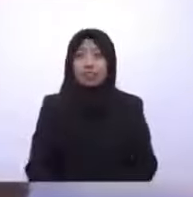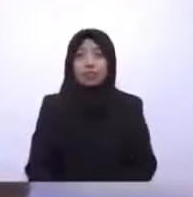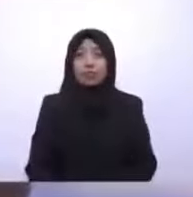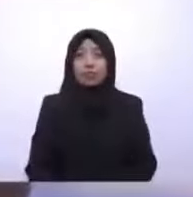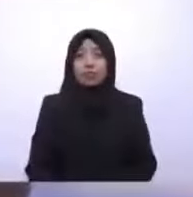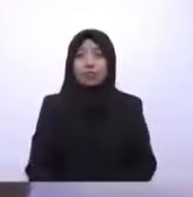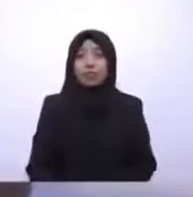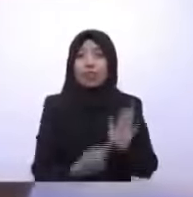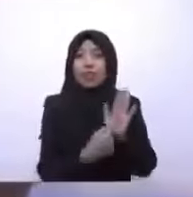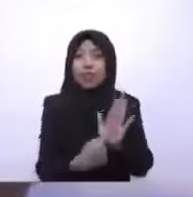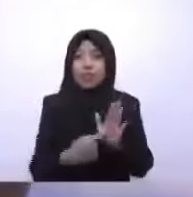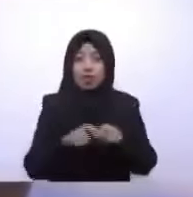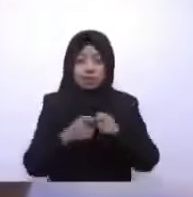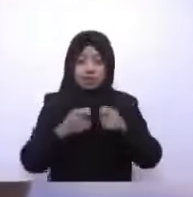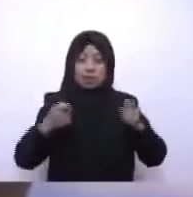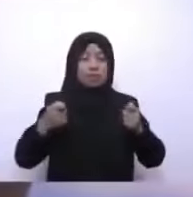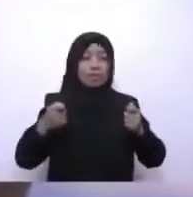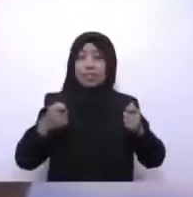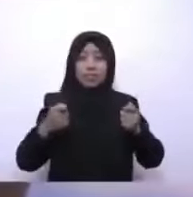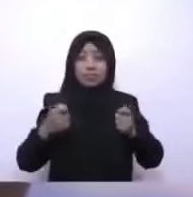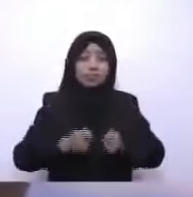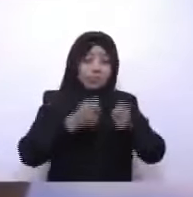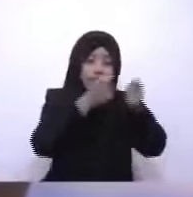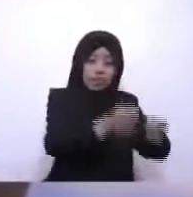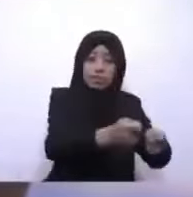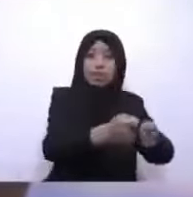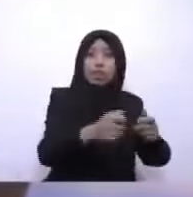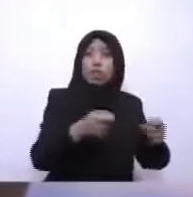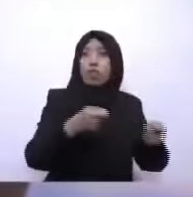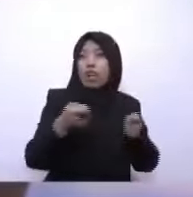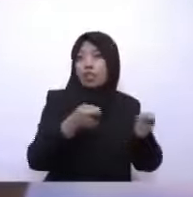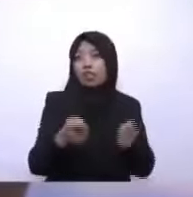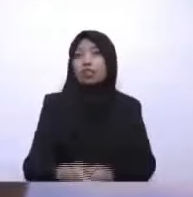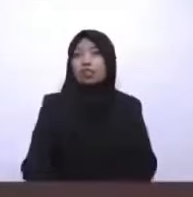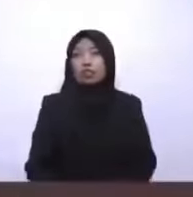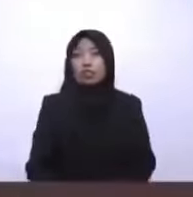Kertas indikator jangan dibuka terlebih dahulu, diserahkan kepada moderator.